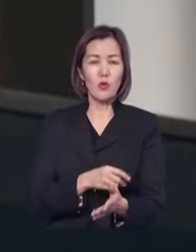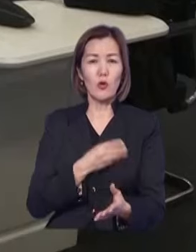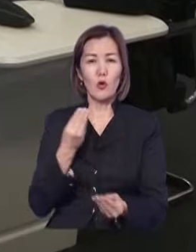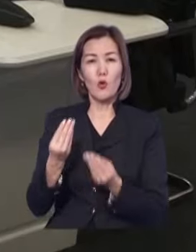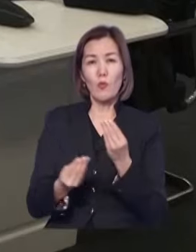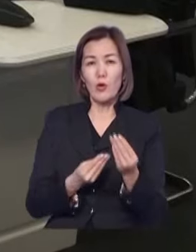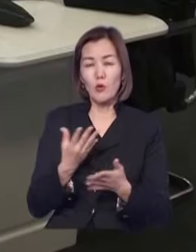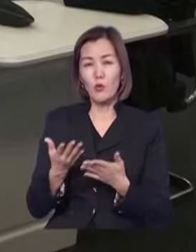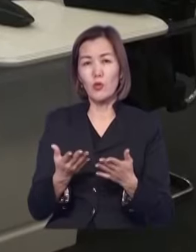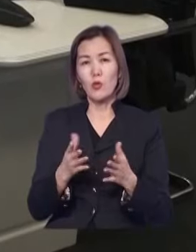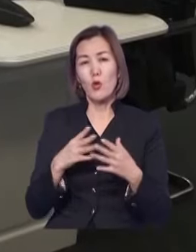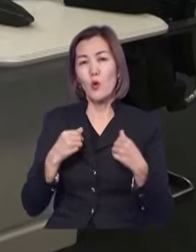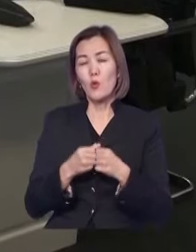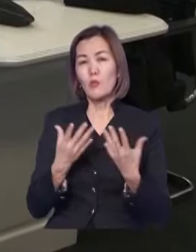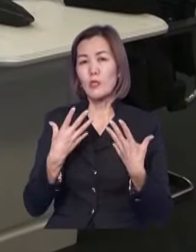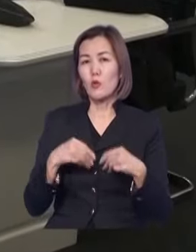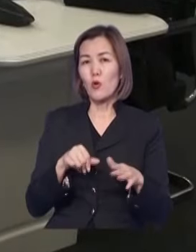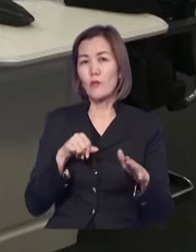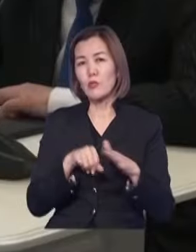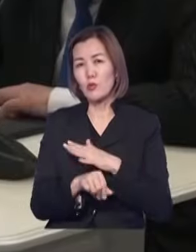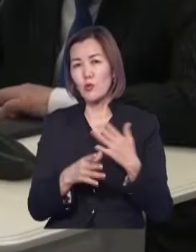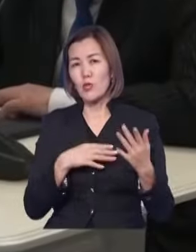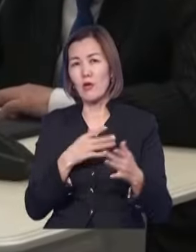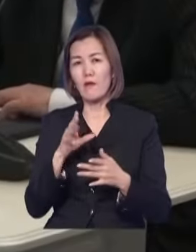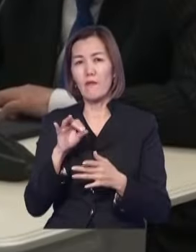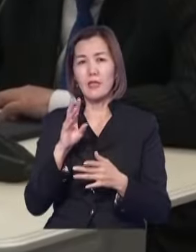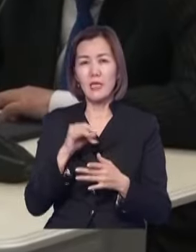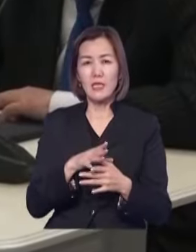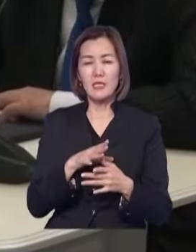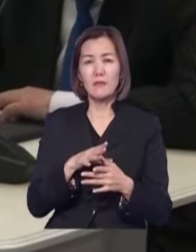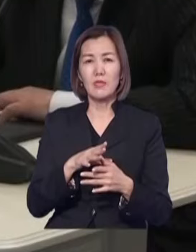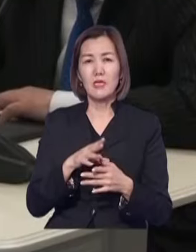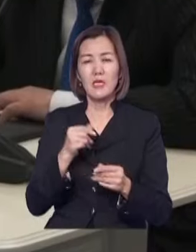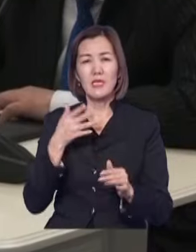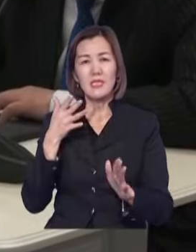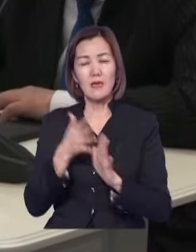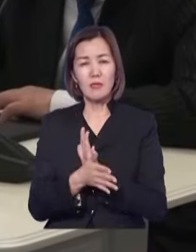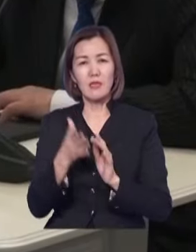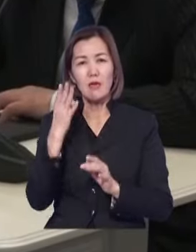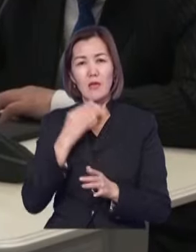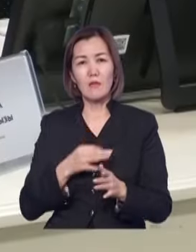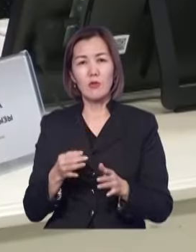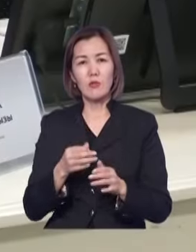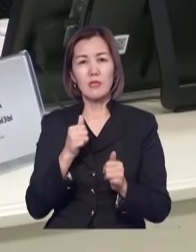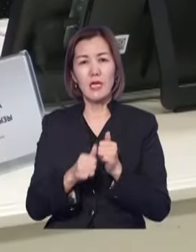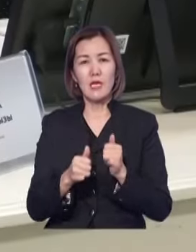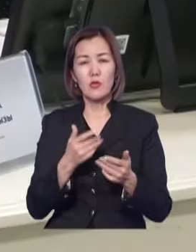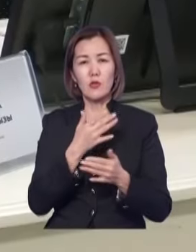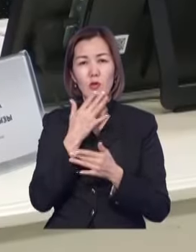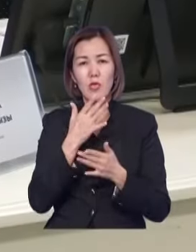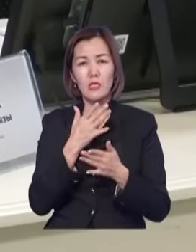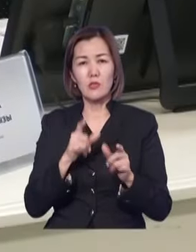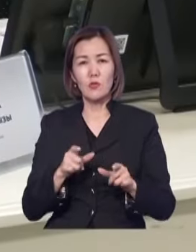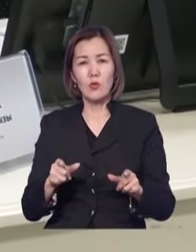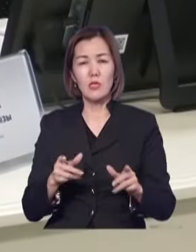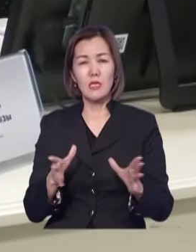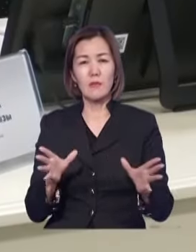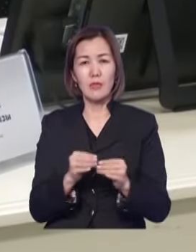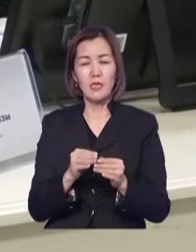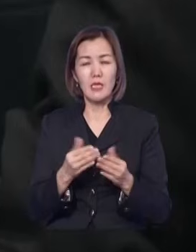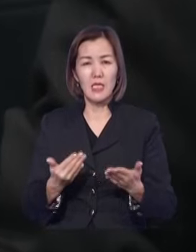құмар ойындар, отбасылық және қоғамдық зорлық, зомбылық, вандализм және ысырапшылдық. Алматы облысында әр түрлі этнос өкілдері